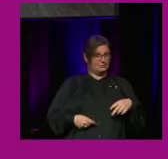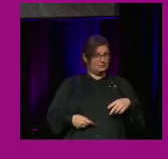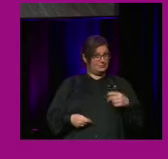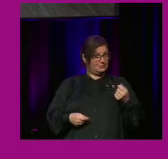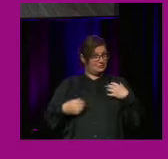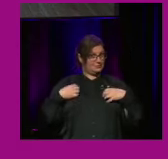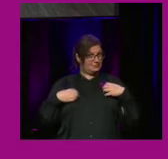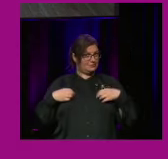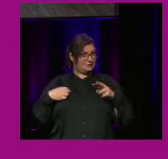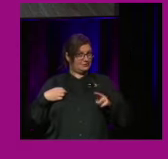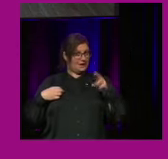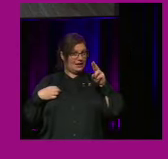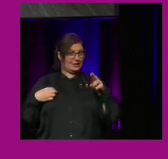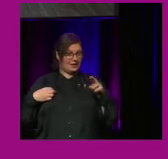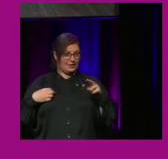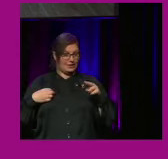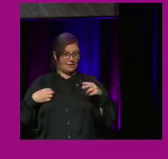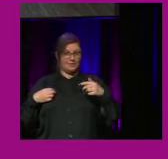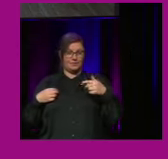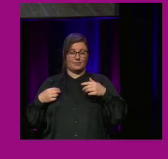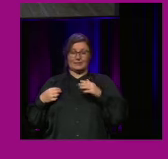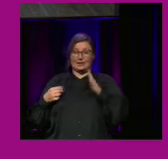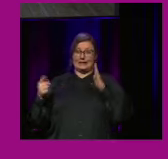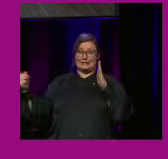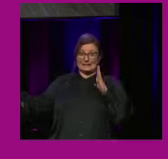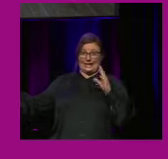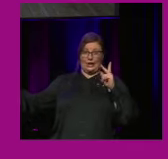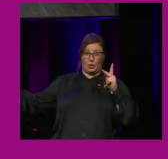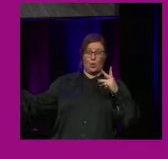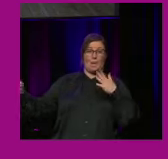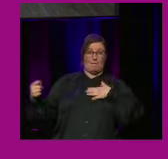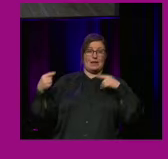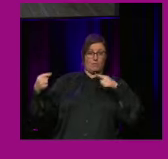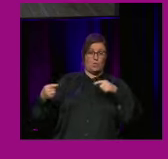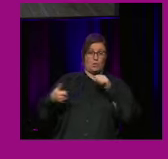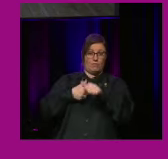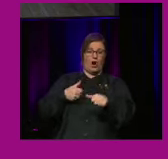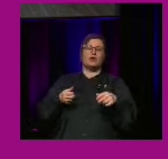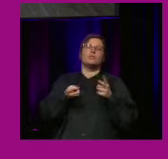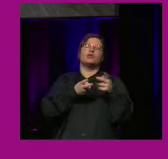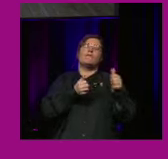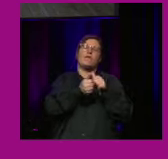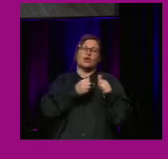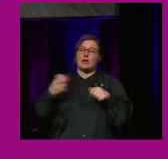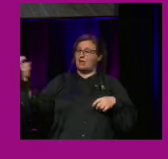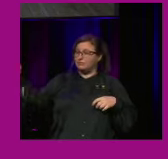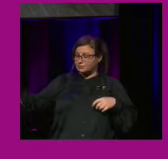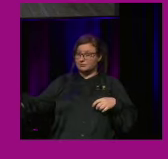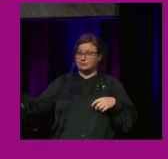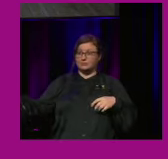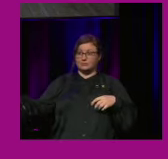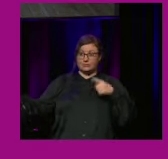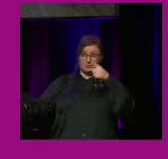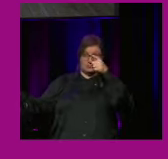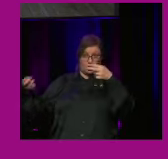orolig då när man sitter med JK som motpart och så sitter. Frågan är hur stark domaren är om han uppfattar sig